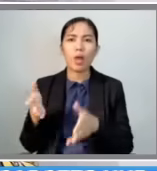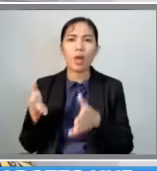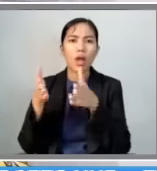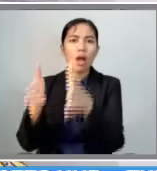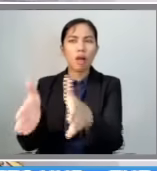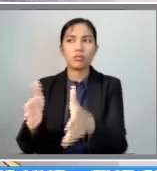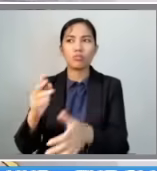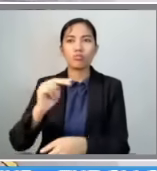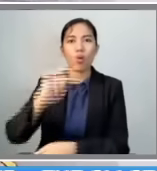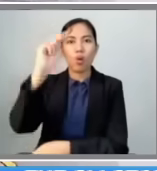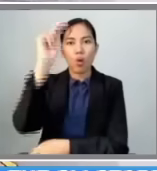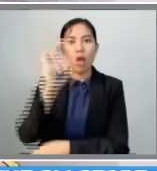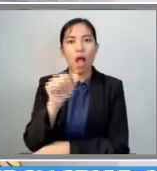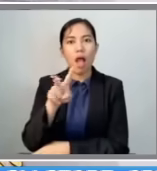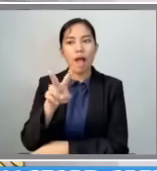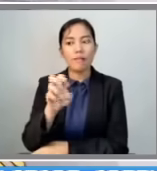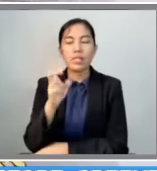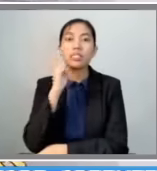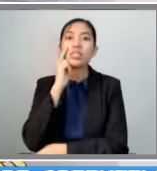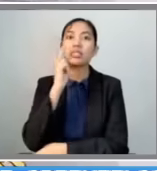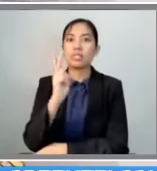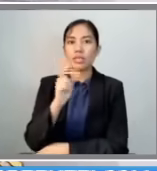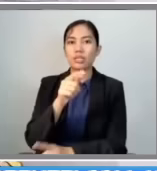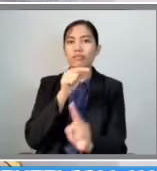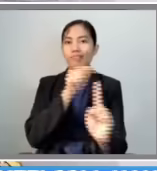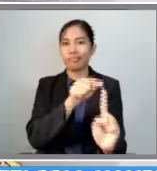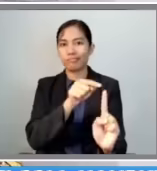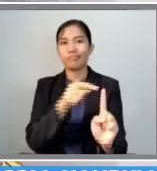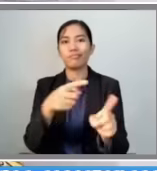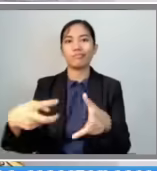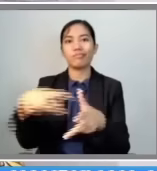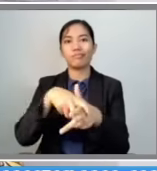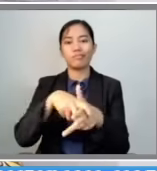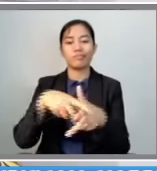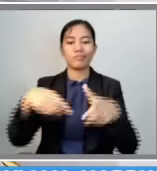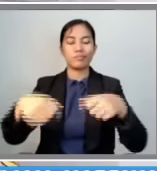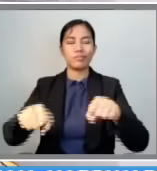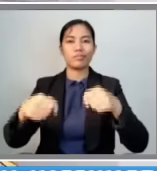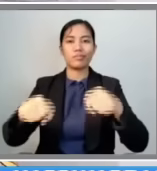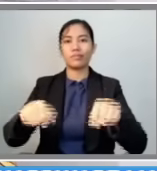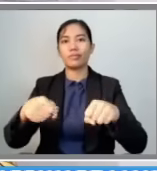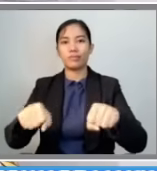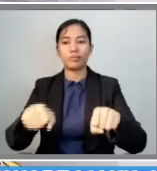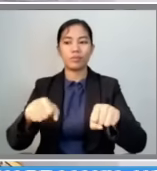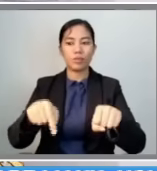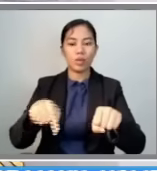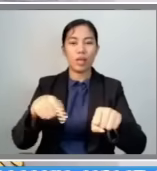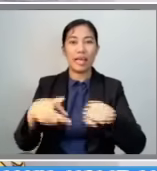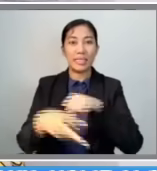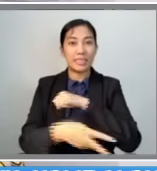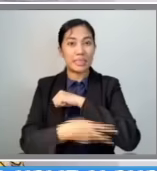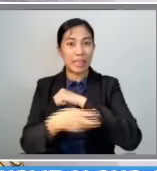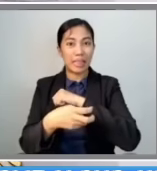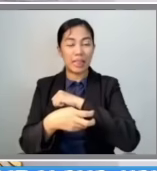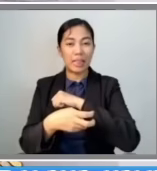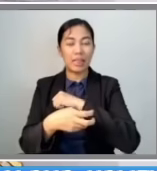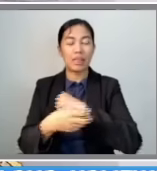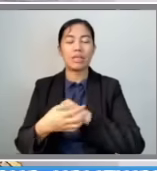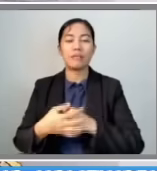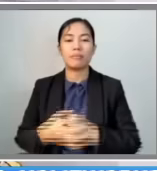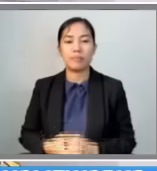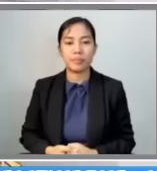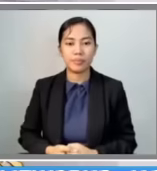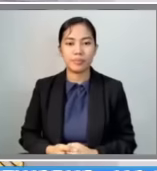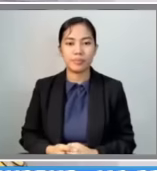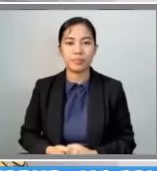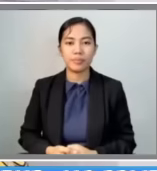nakita nila yung suspect na sakay nung nawalang nanakaw na motor. So